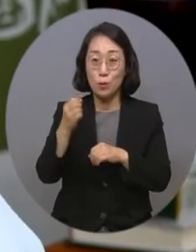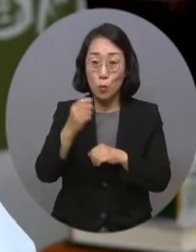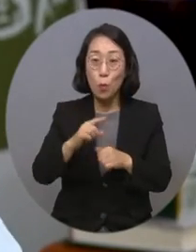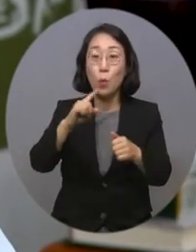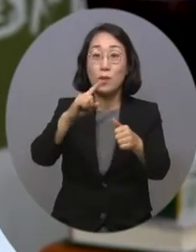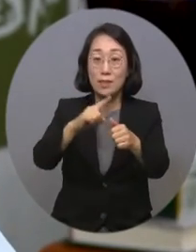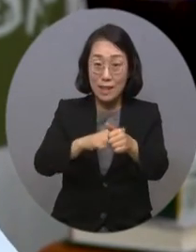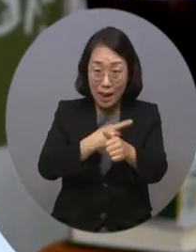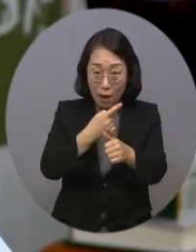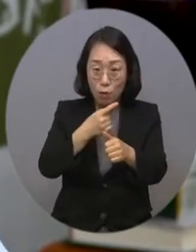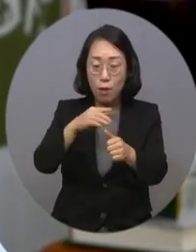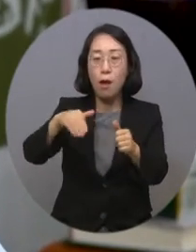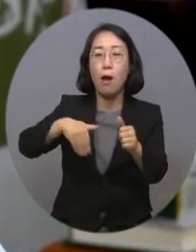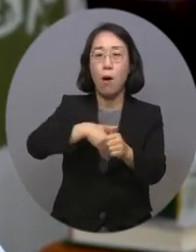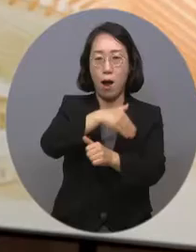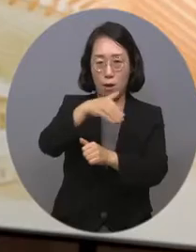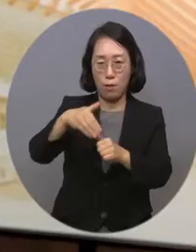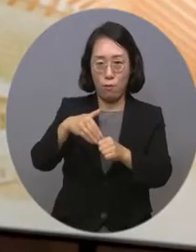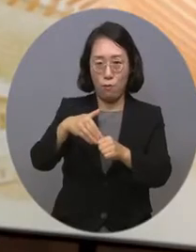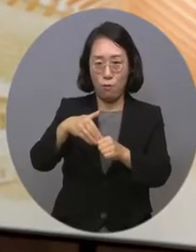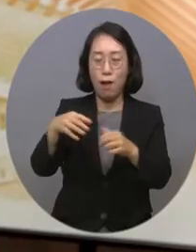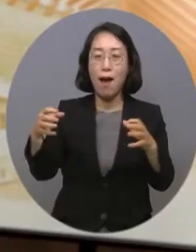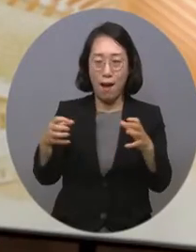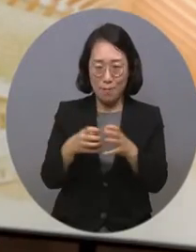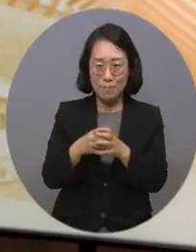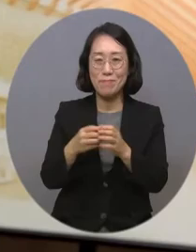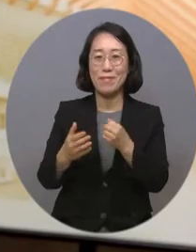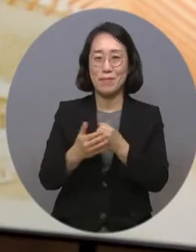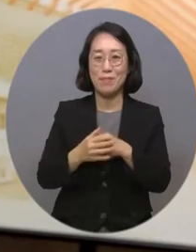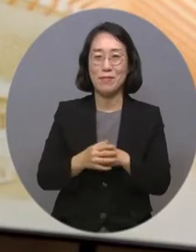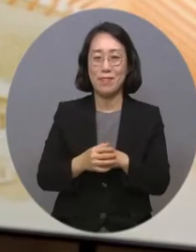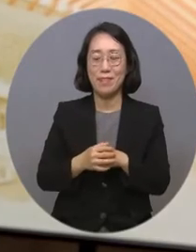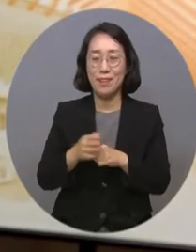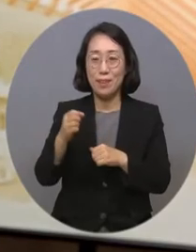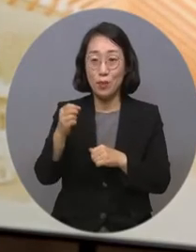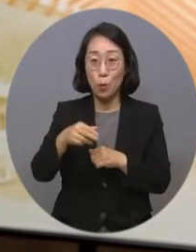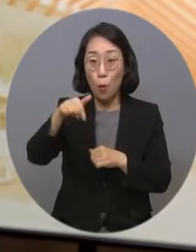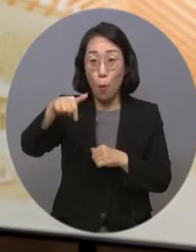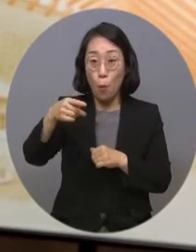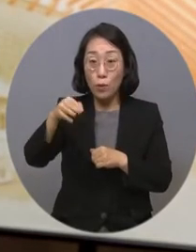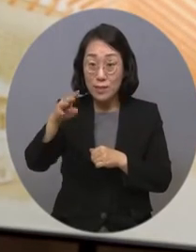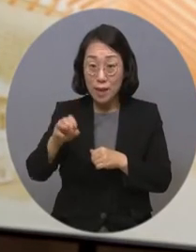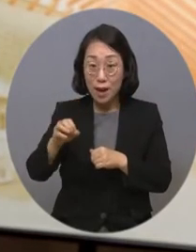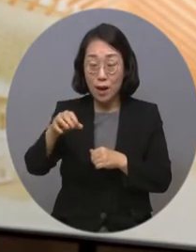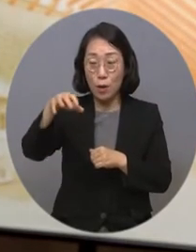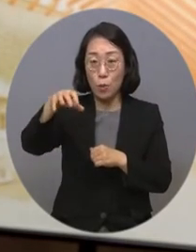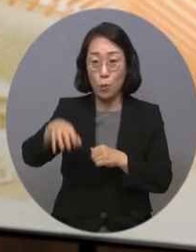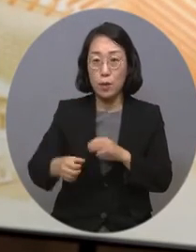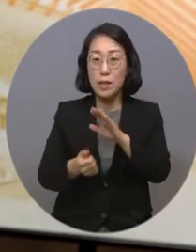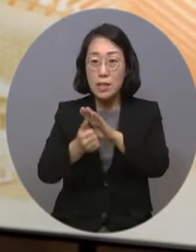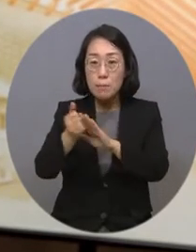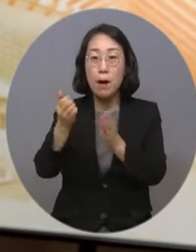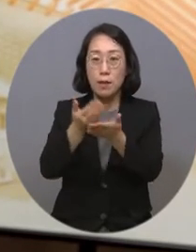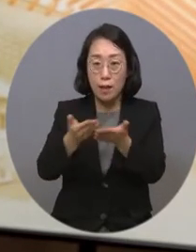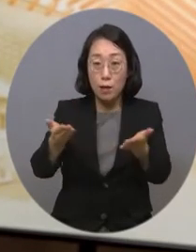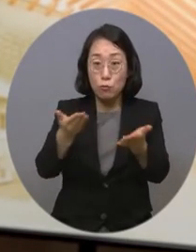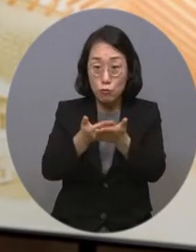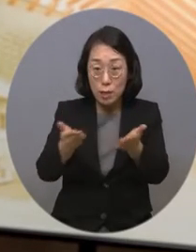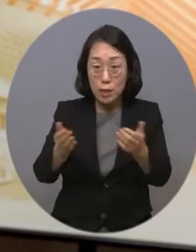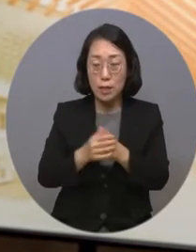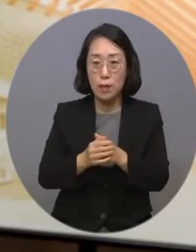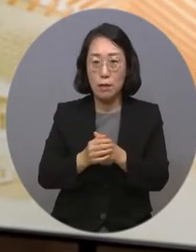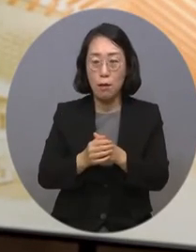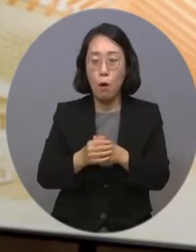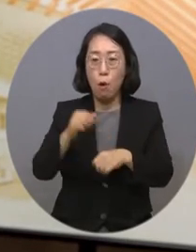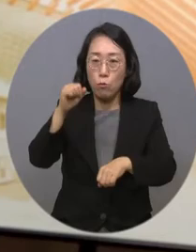주신 고창 환경이 틀린 겁니다. 예. 그리고 또 고창군이 그 희망 나눔 2021 나눔 캠페인 그렇습니다.